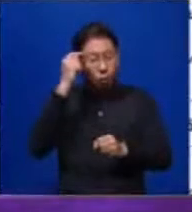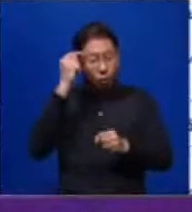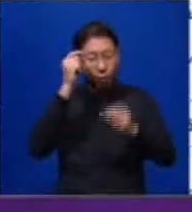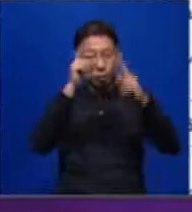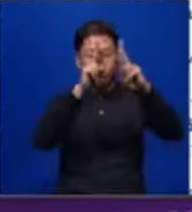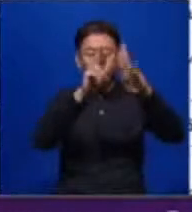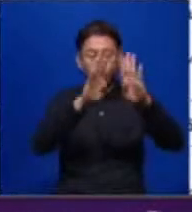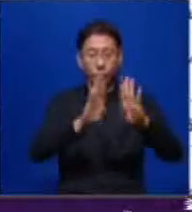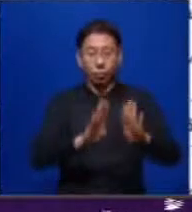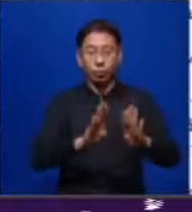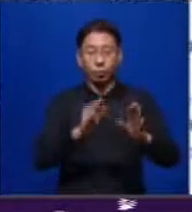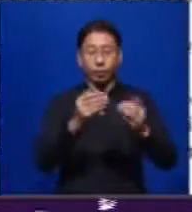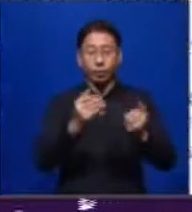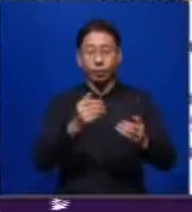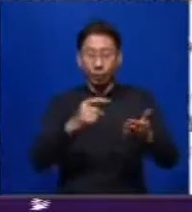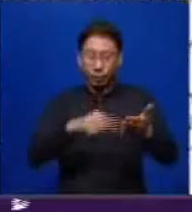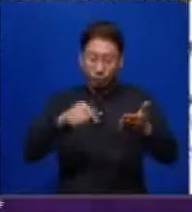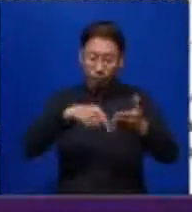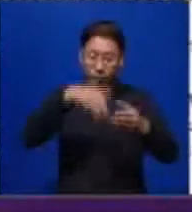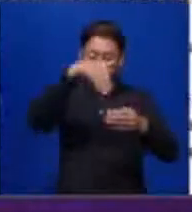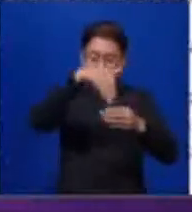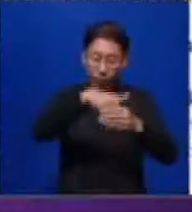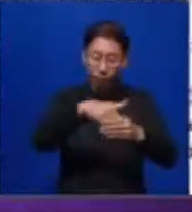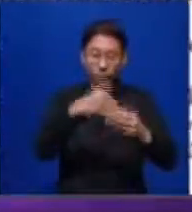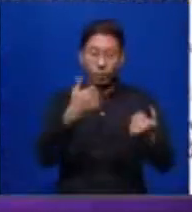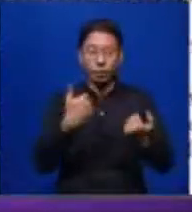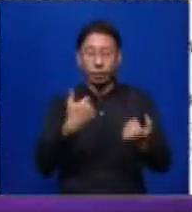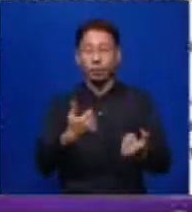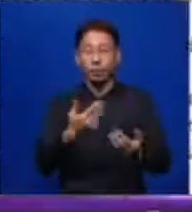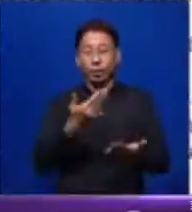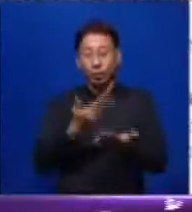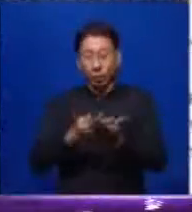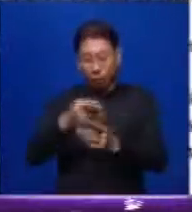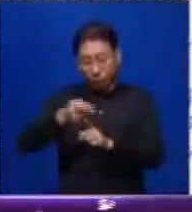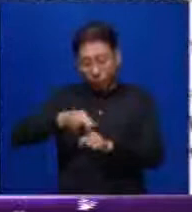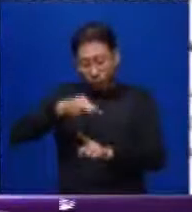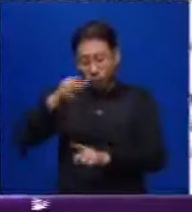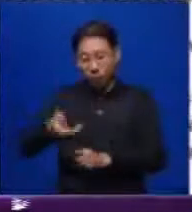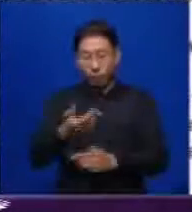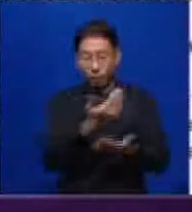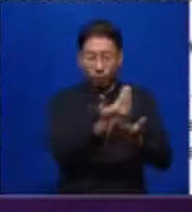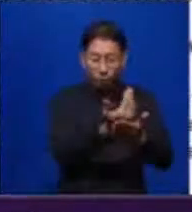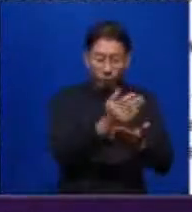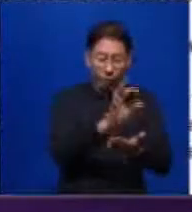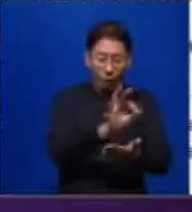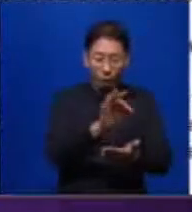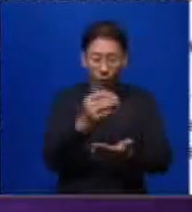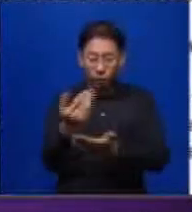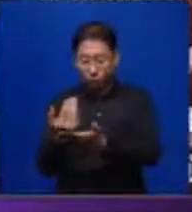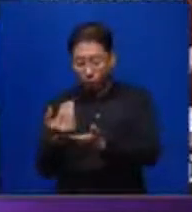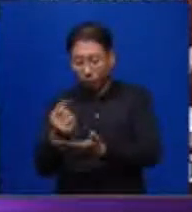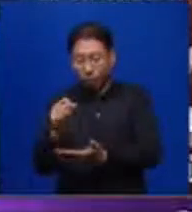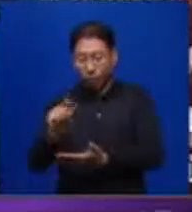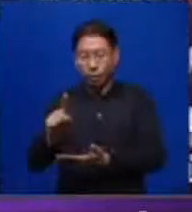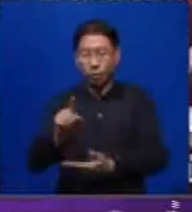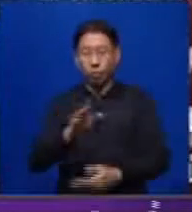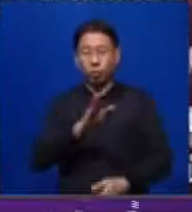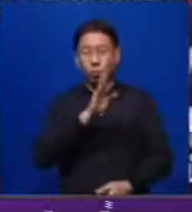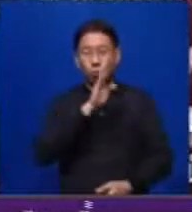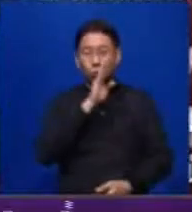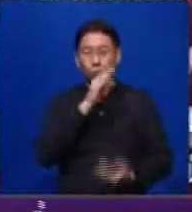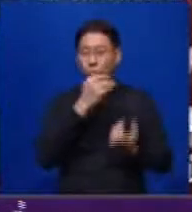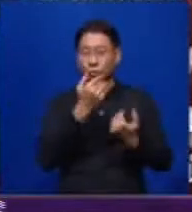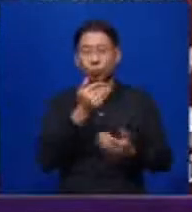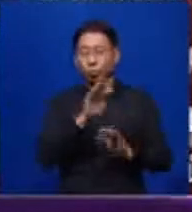ว่ากกตควรใช้งบประมาณในการเช่าเวลาออกอากาศทางช่อง 9และช่อง NBTหากไม่ต้องการช่อง cable TV